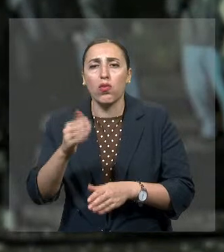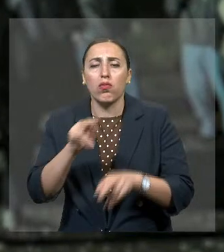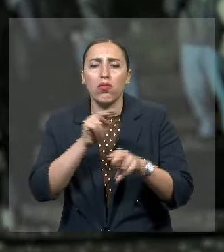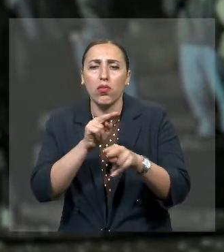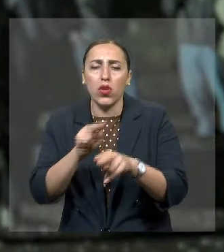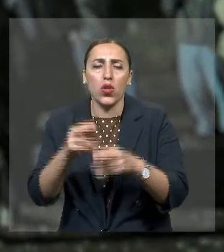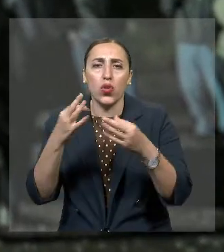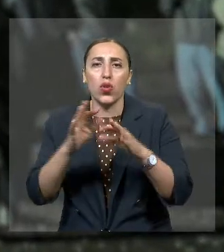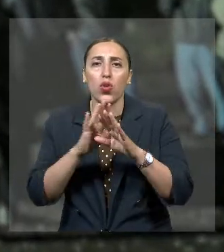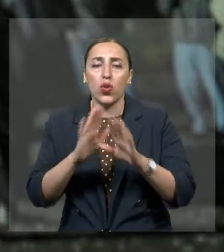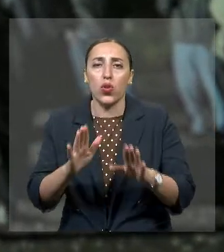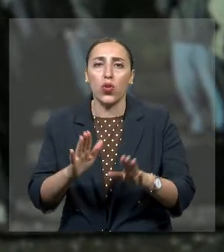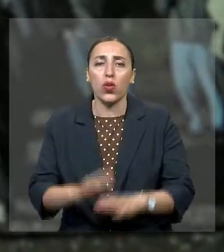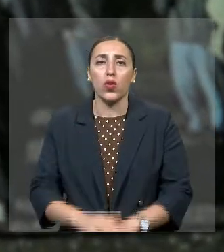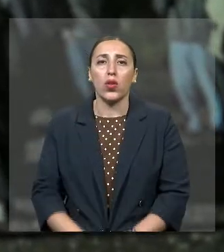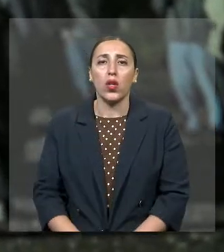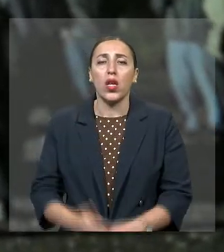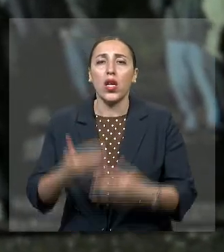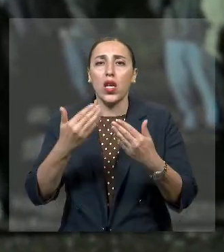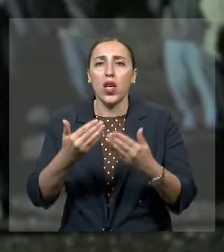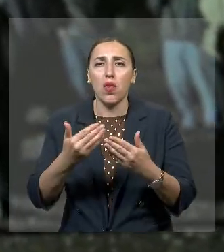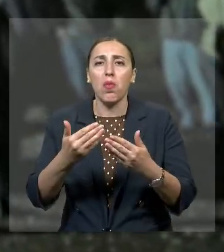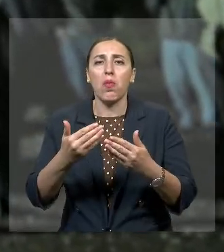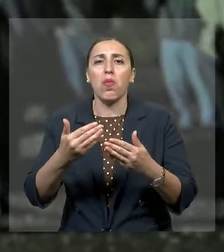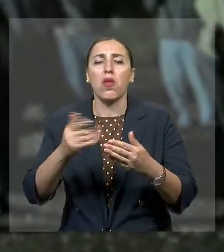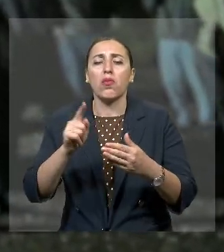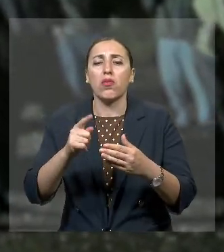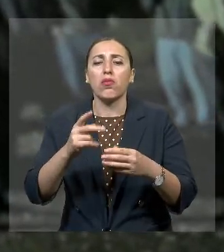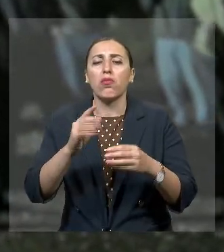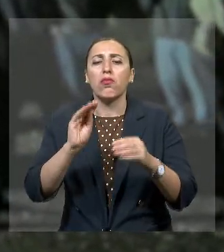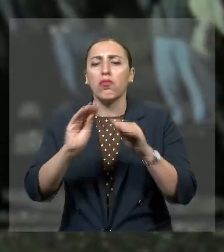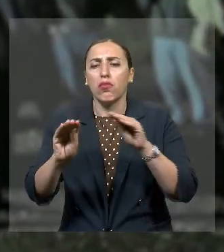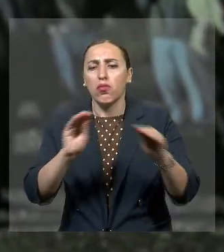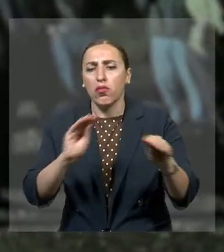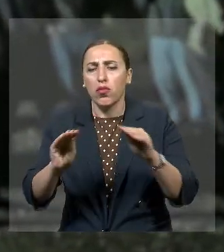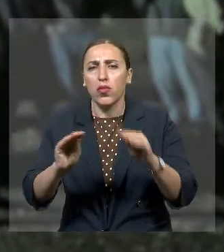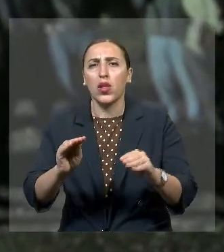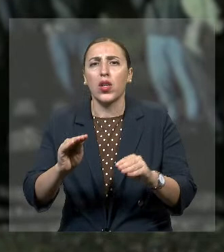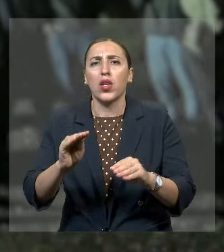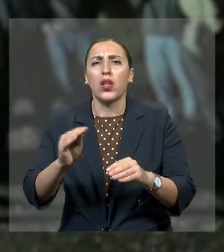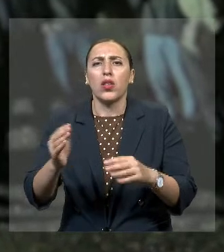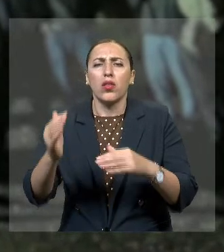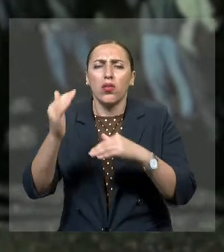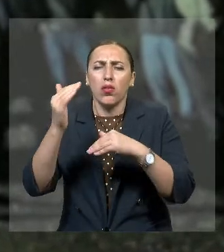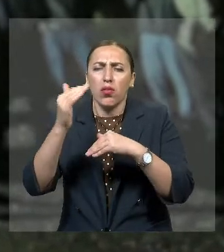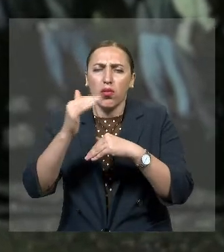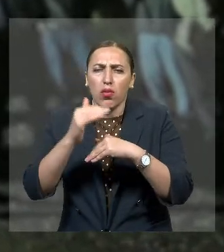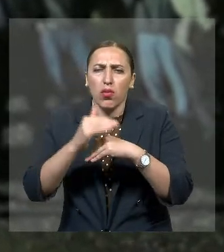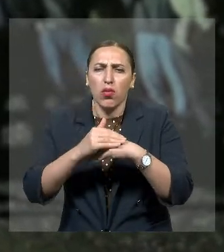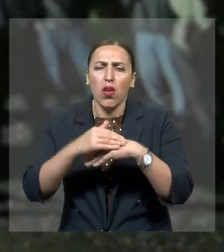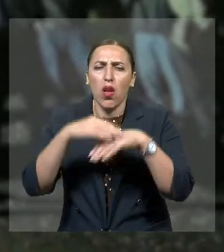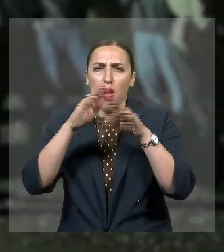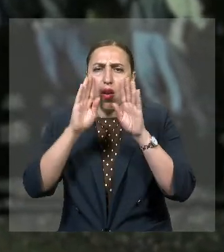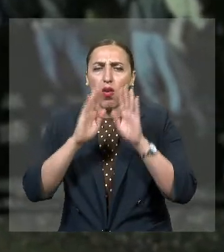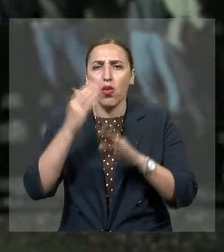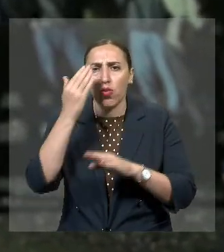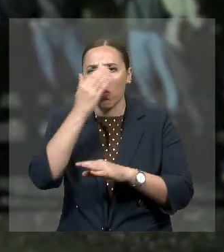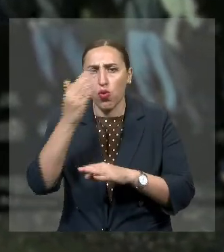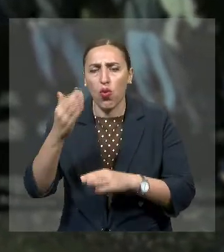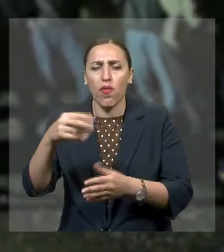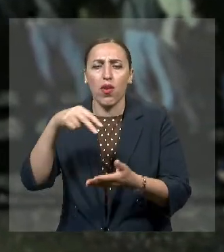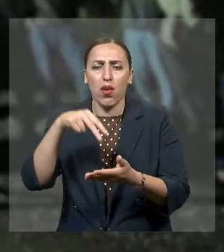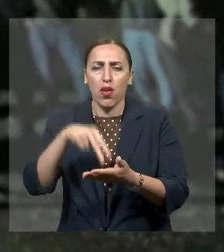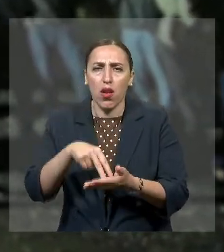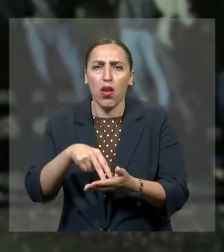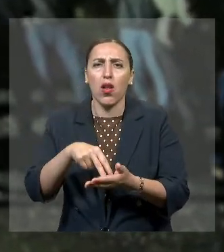ղեկավարը։ Հիմա վարանները տեղադրված է, ամբողջ գիշեր դեղ են եղել մեր քաղաքացիները, ինչքան իրանք դեղ լինեն, մենք էլ